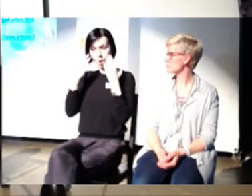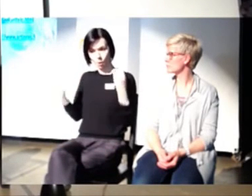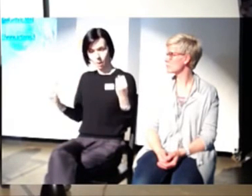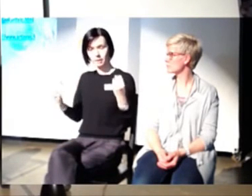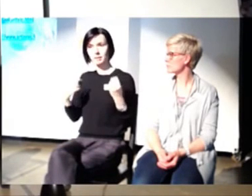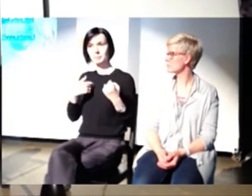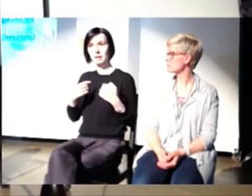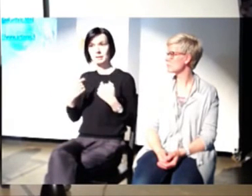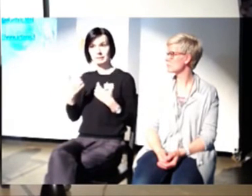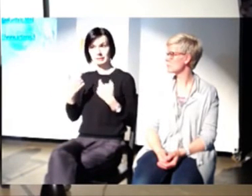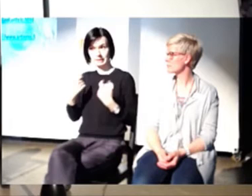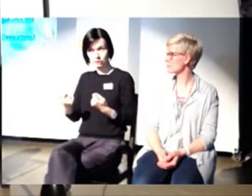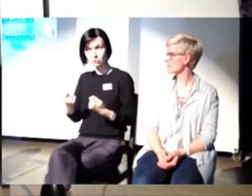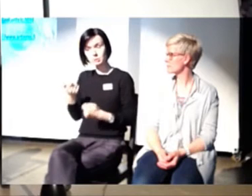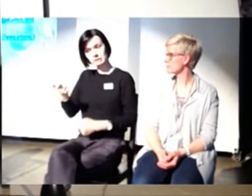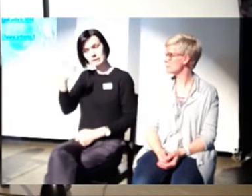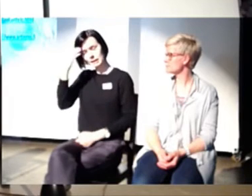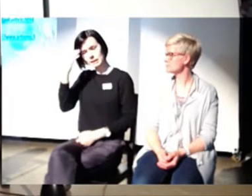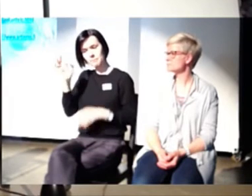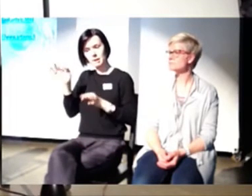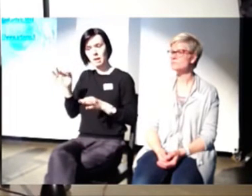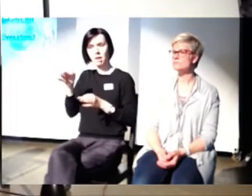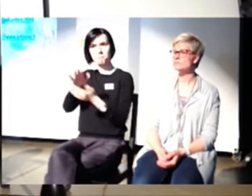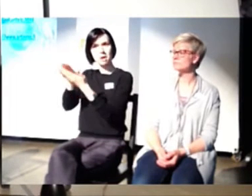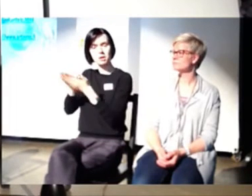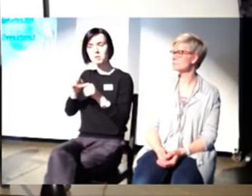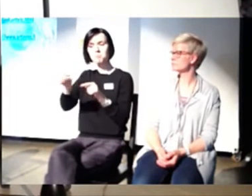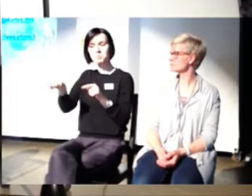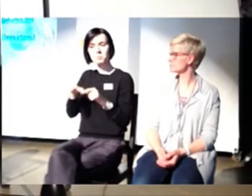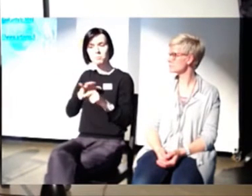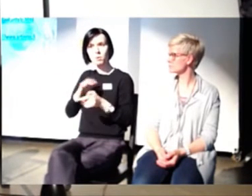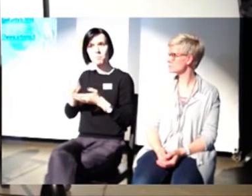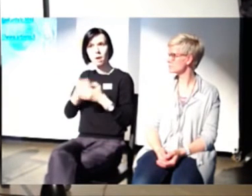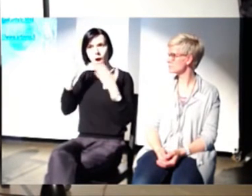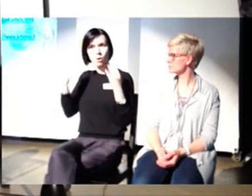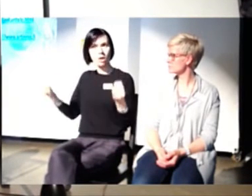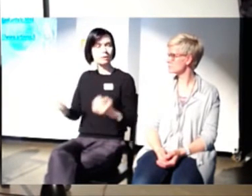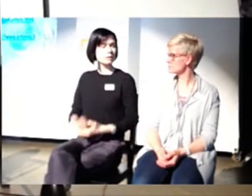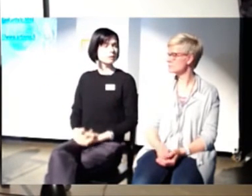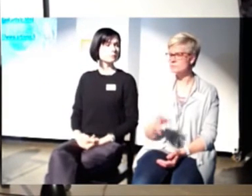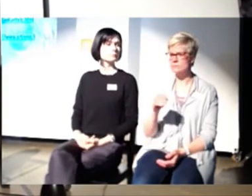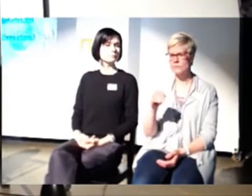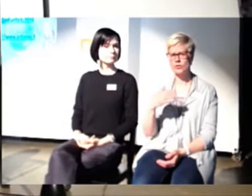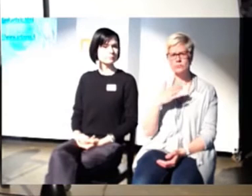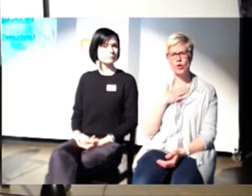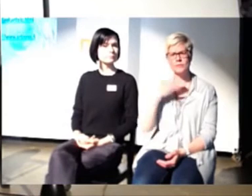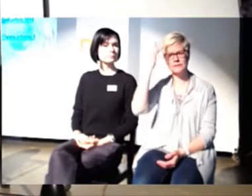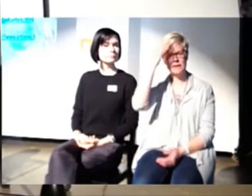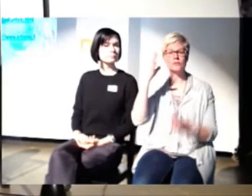kun suorin vartaloon? Joo, kyllä mun mielestä Hollannista nimenomaan on ollut